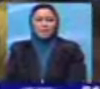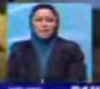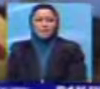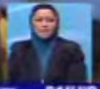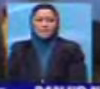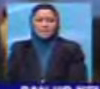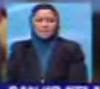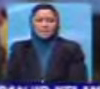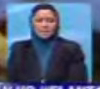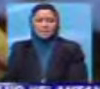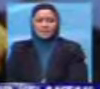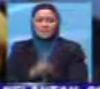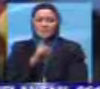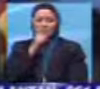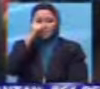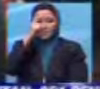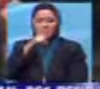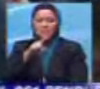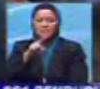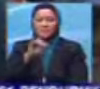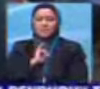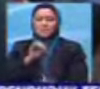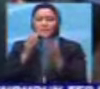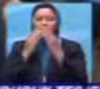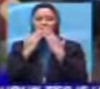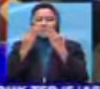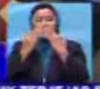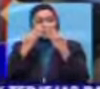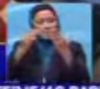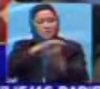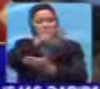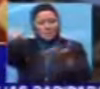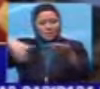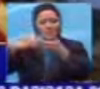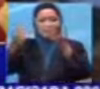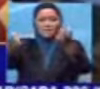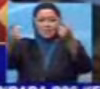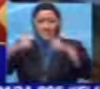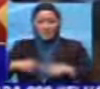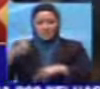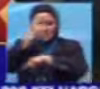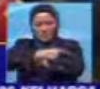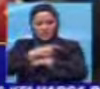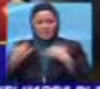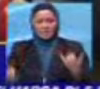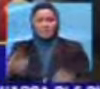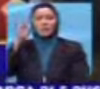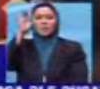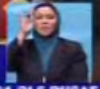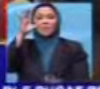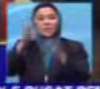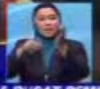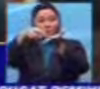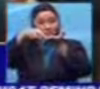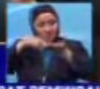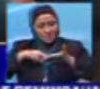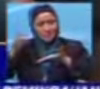Jutaan terima kasih kepada semua yang hadir pada hari ini. Dan insyaAllah kalau rezeki itu berpihak kepada saya,